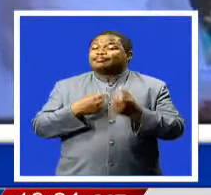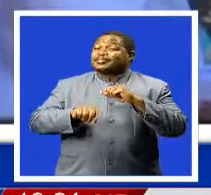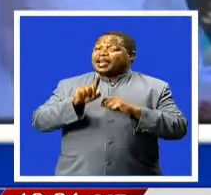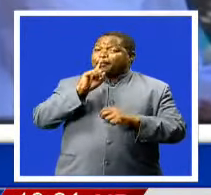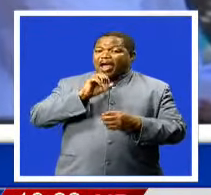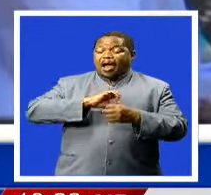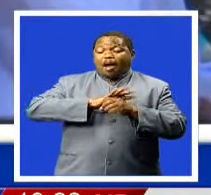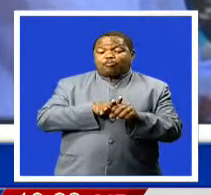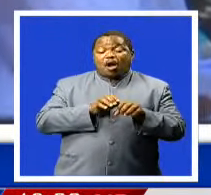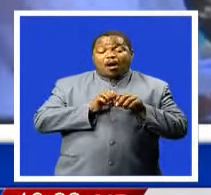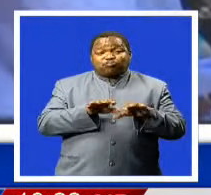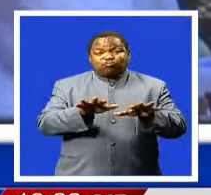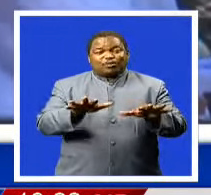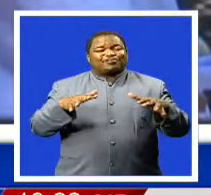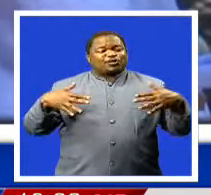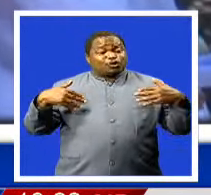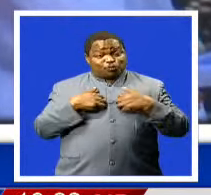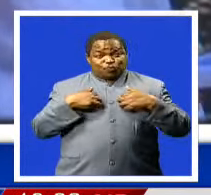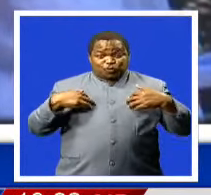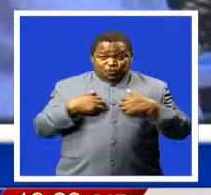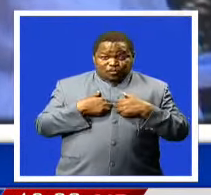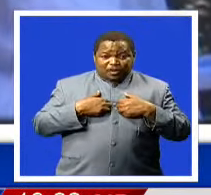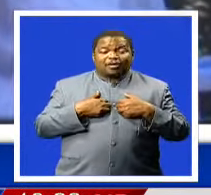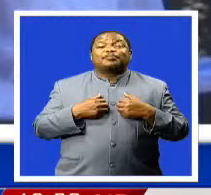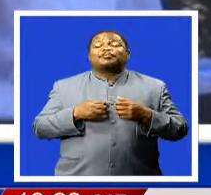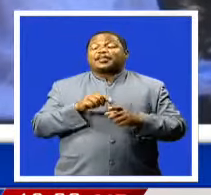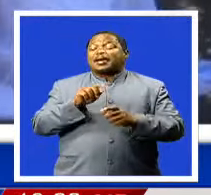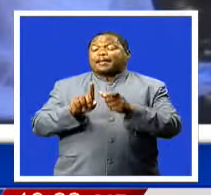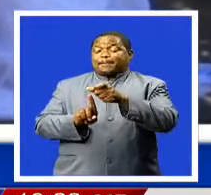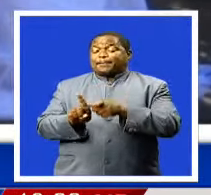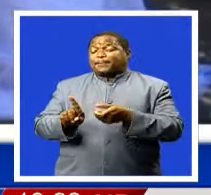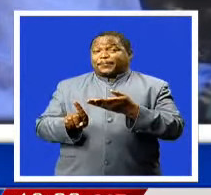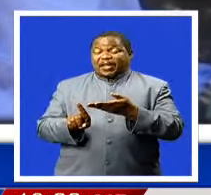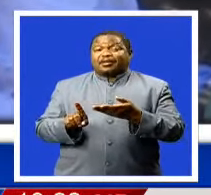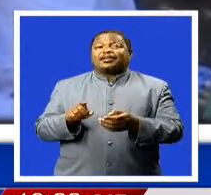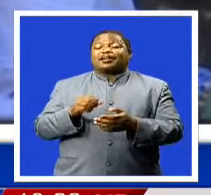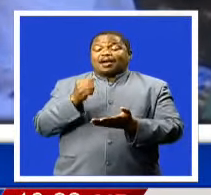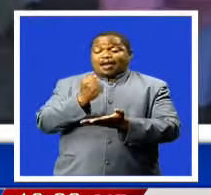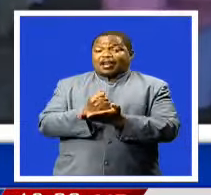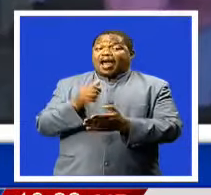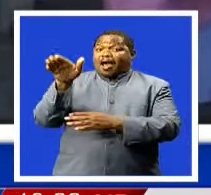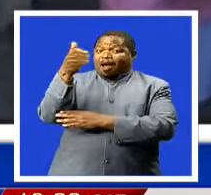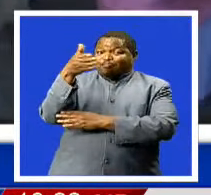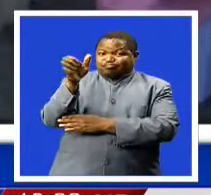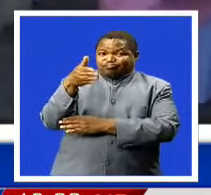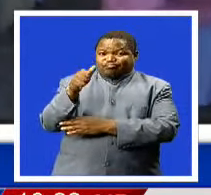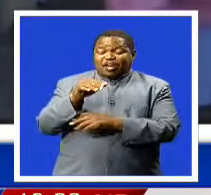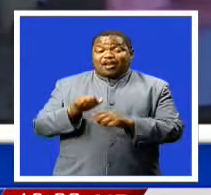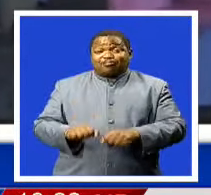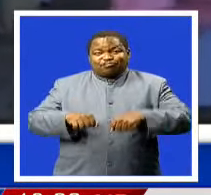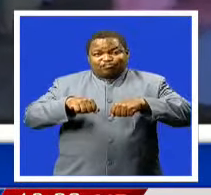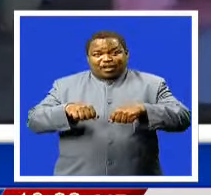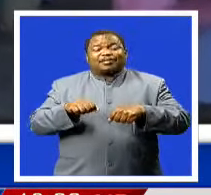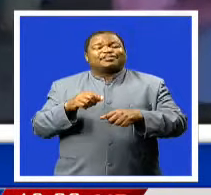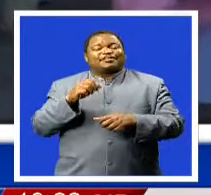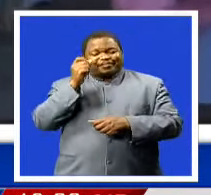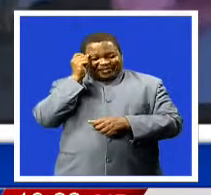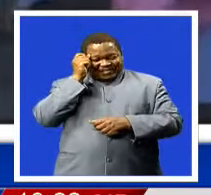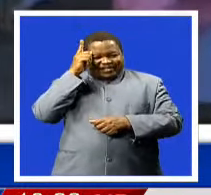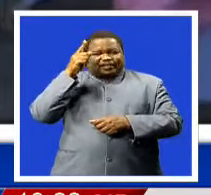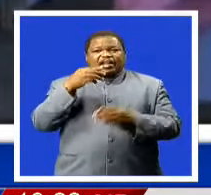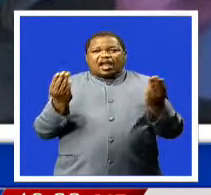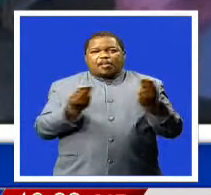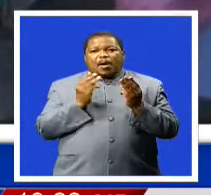COVID-19 sibalikhulube live leNdiya kuleli Randa Vankataraman wende umcimbi lomncane kugubha ndiphethe. Sibalikhuluke ethula